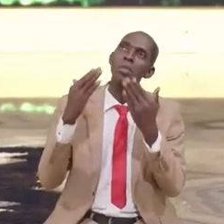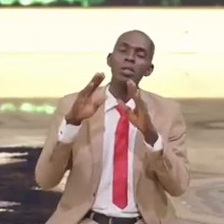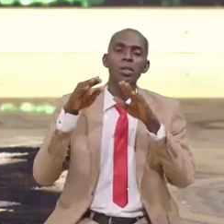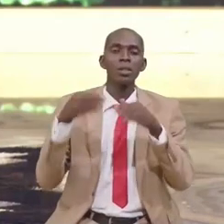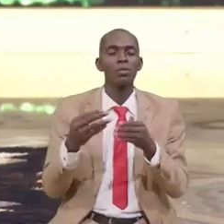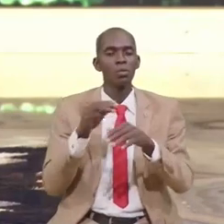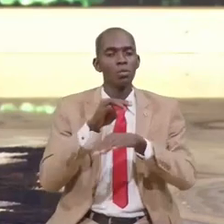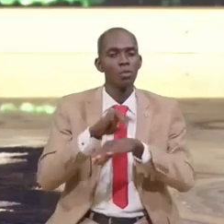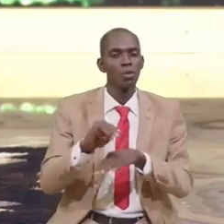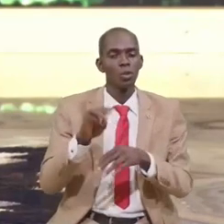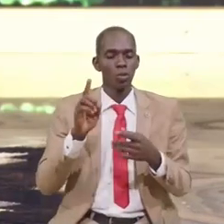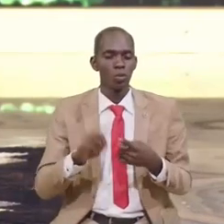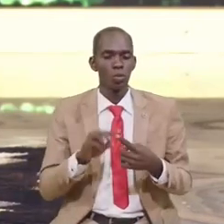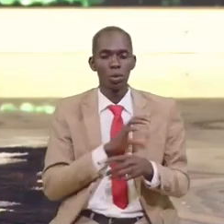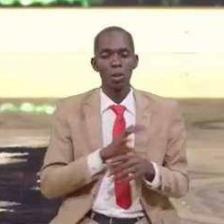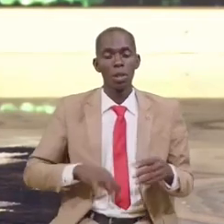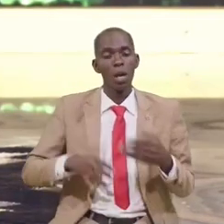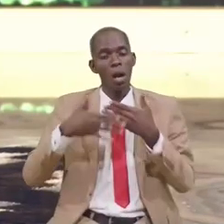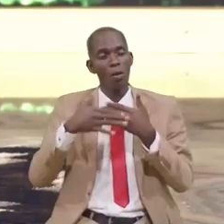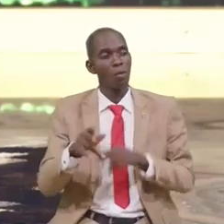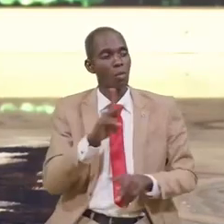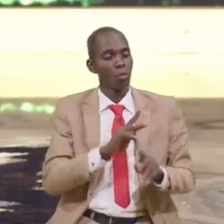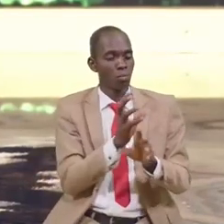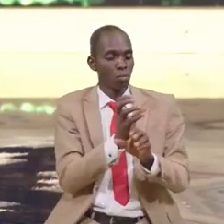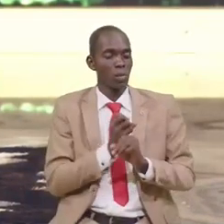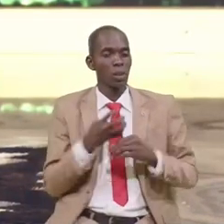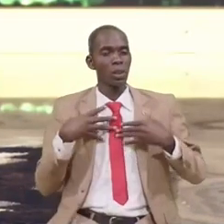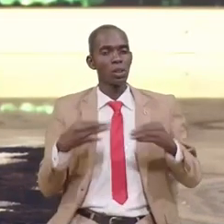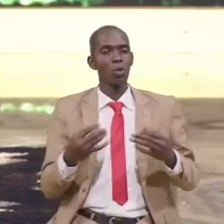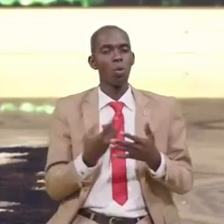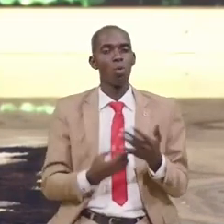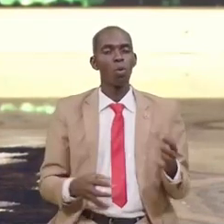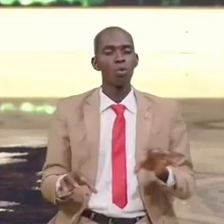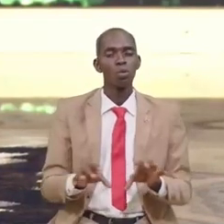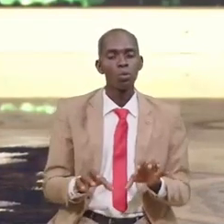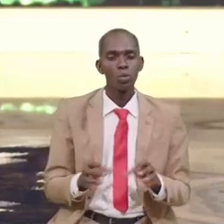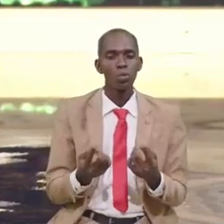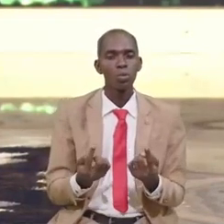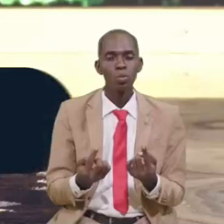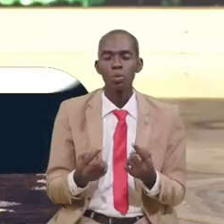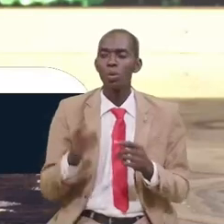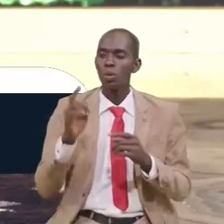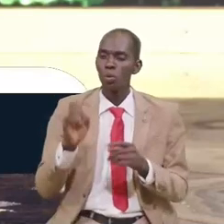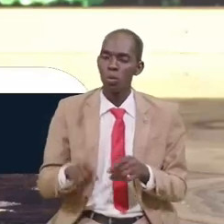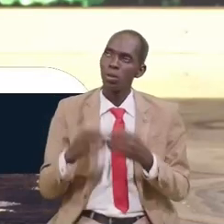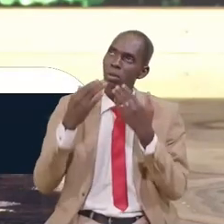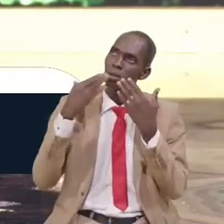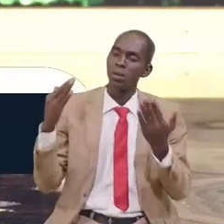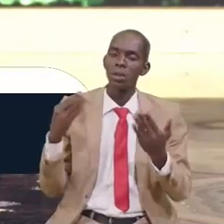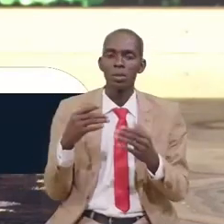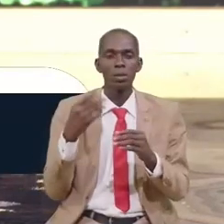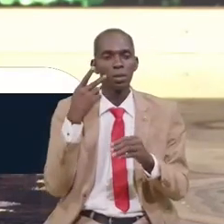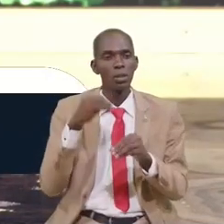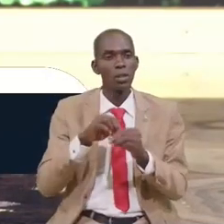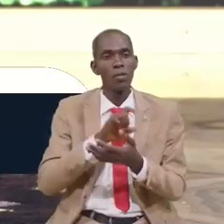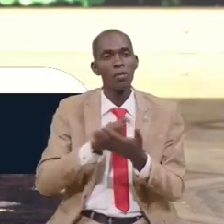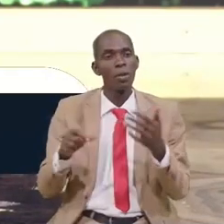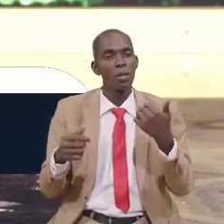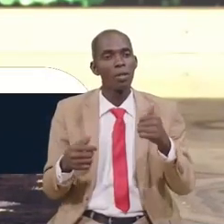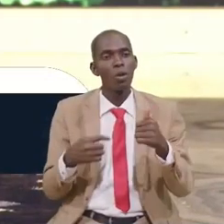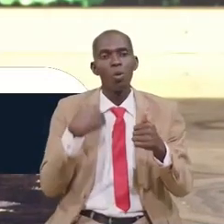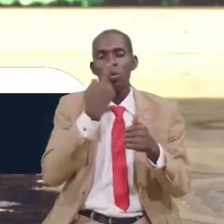qu'ils étaient guéris, qu'ont-ils fait? Voilà le verset 10. On nous rendit de grands honneurs et